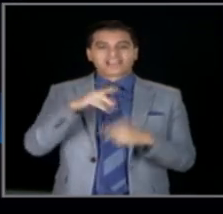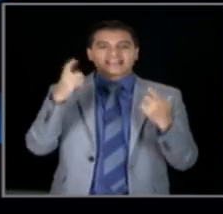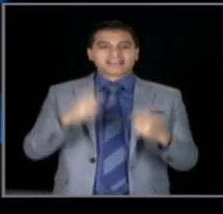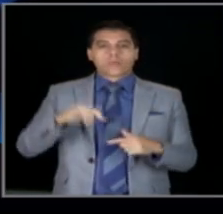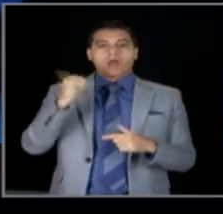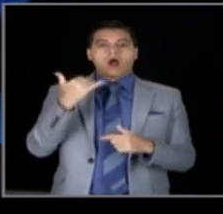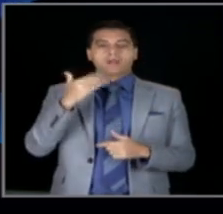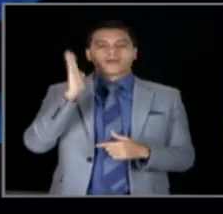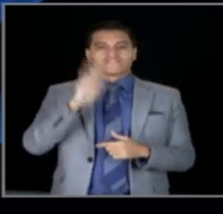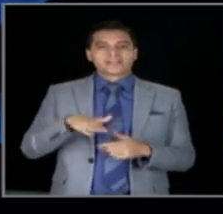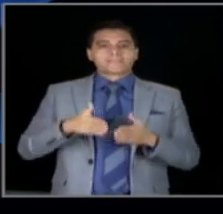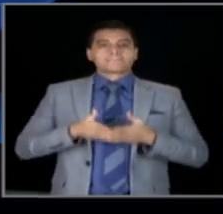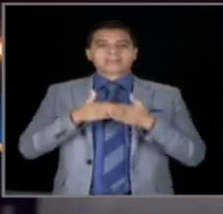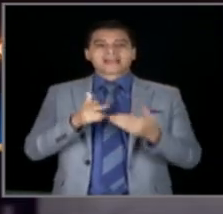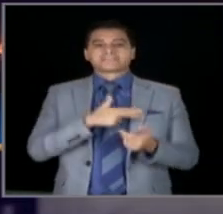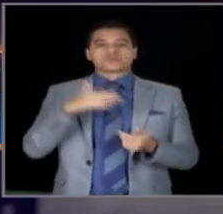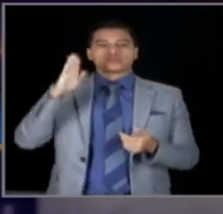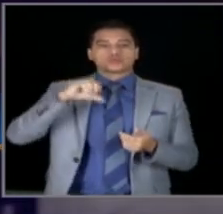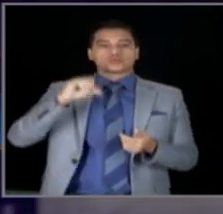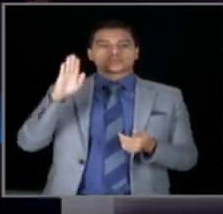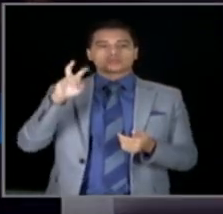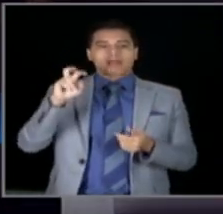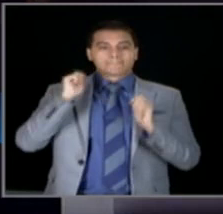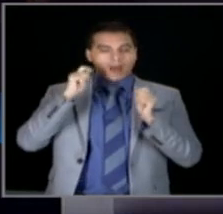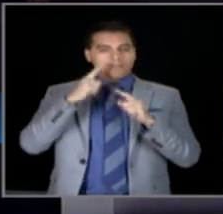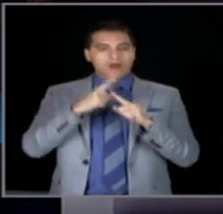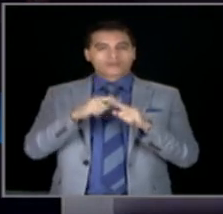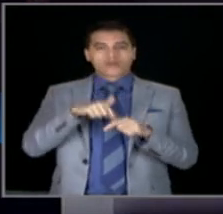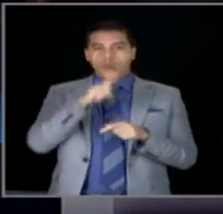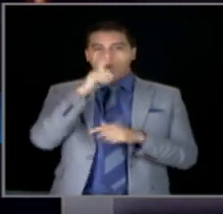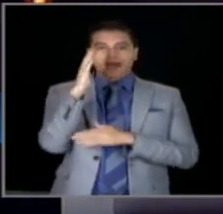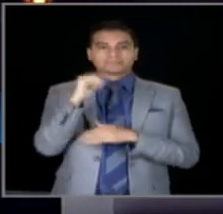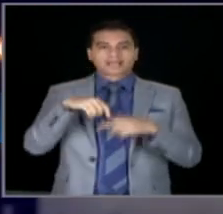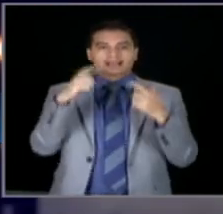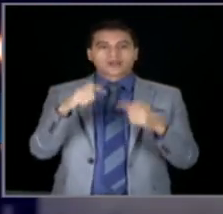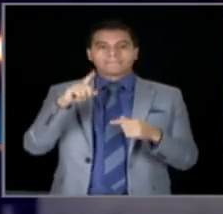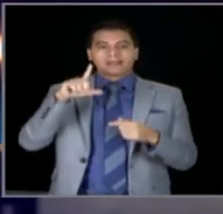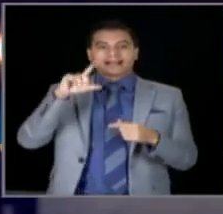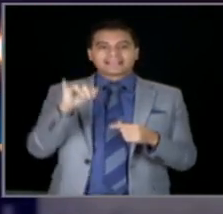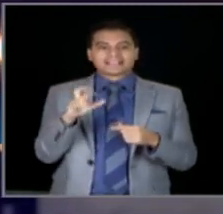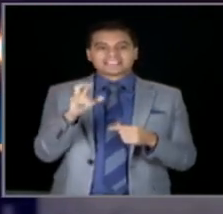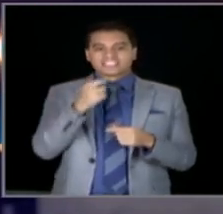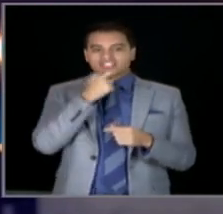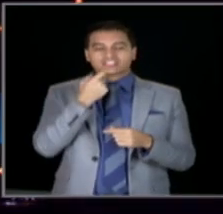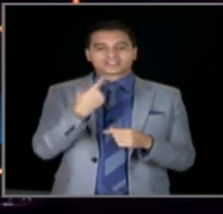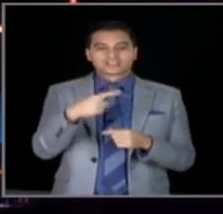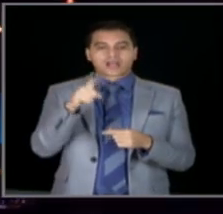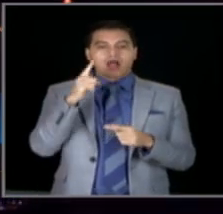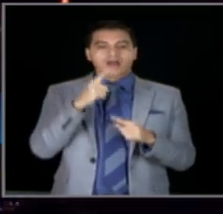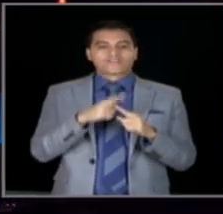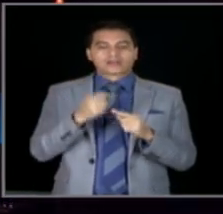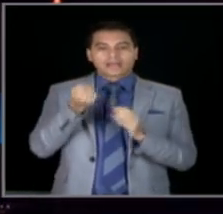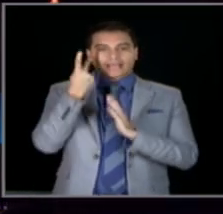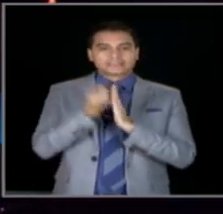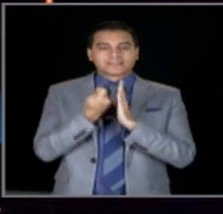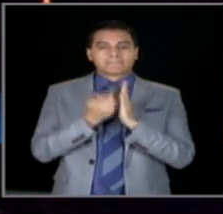دولة عربية يقع ميناء سوسة؟ المغرب. غلط. ما هي اللغة الرسمية في دولة بليز؟ الإنجليزية. صح. أديب مصري